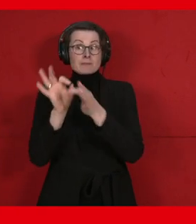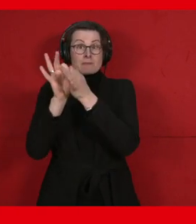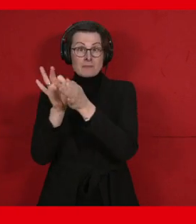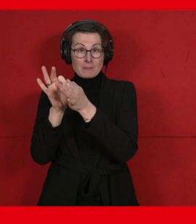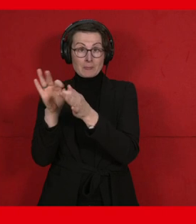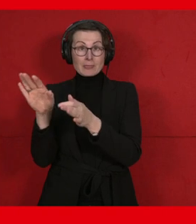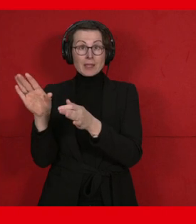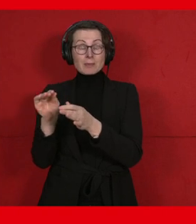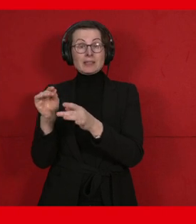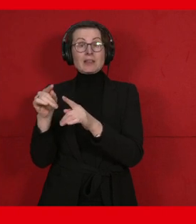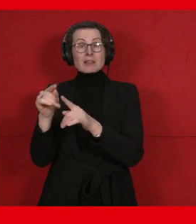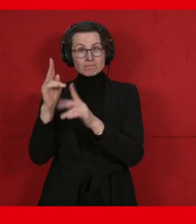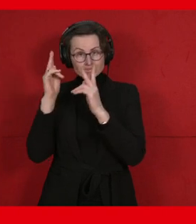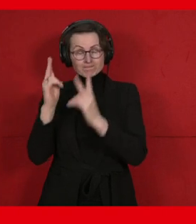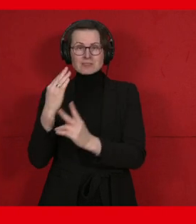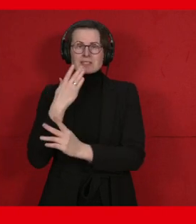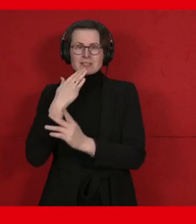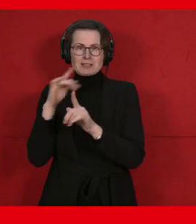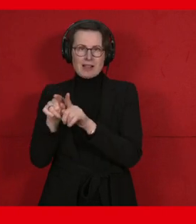verknüpft mit der notwendigen Ambition.